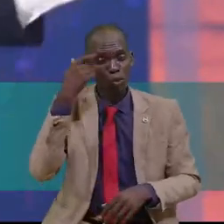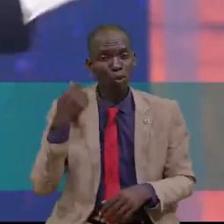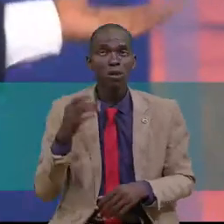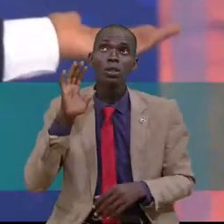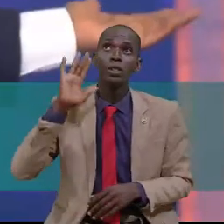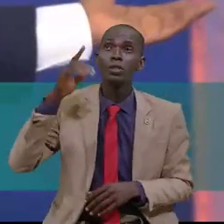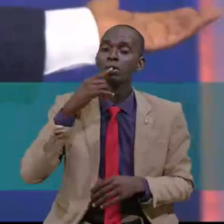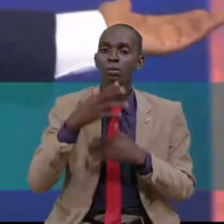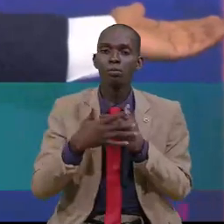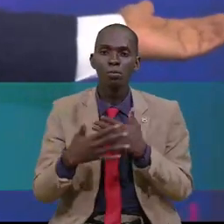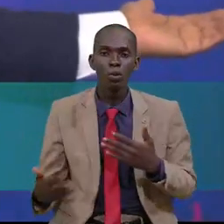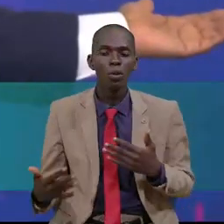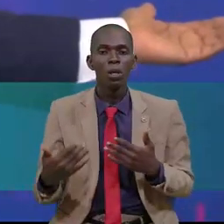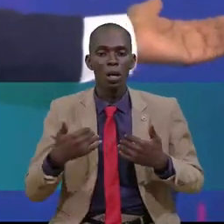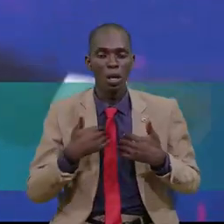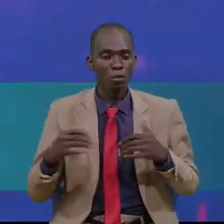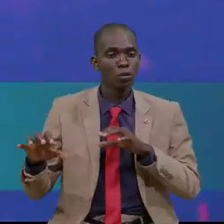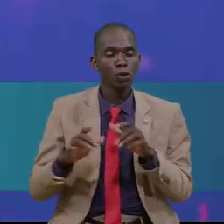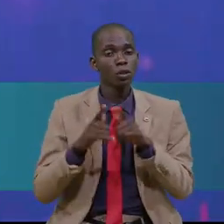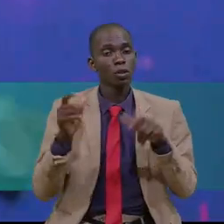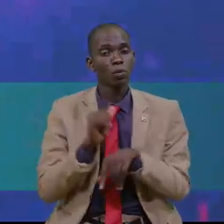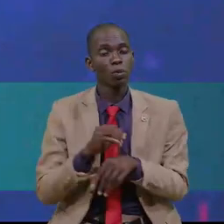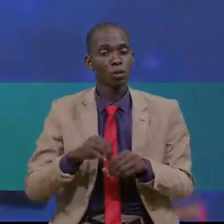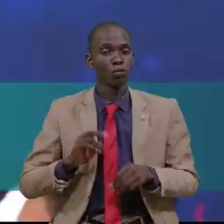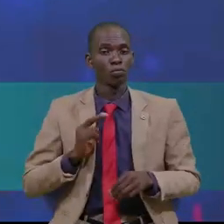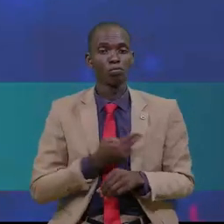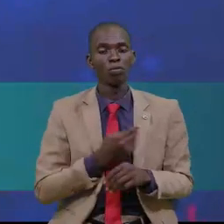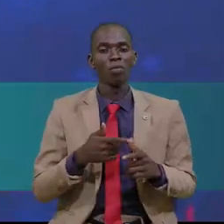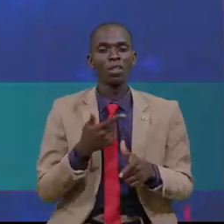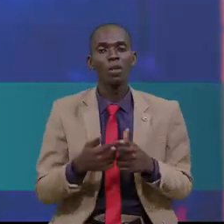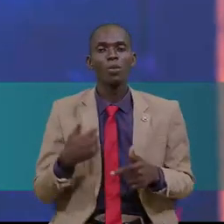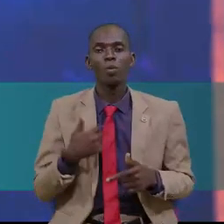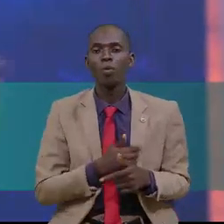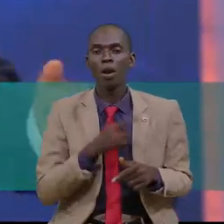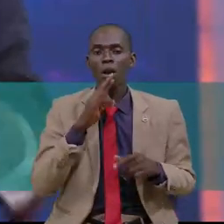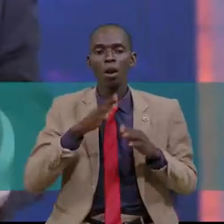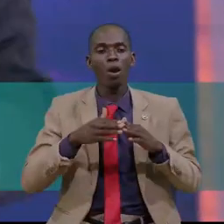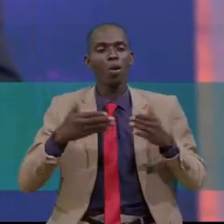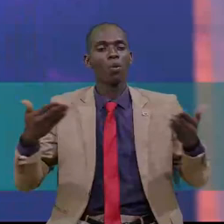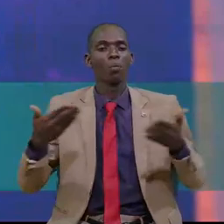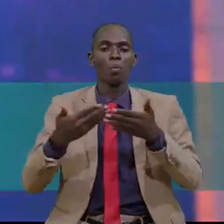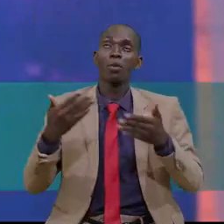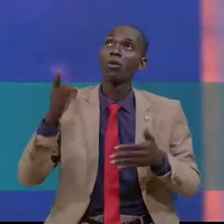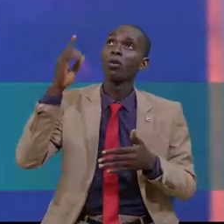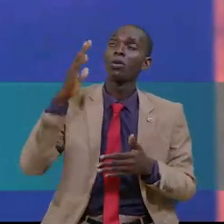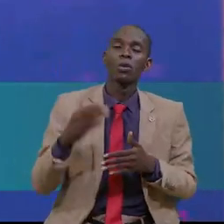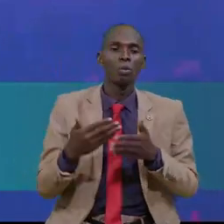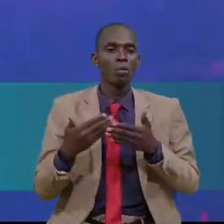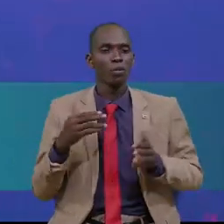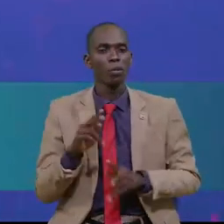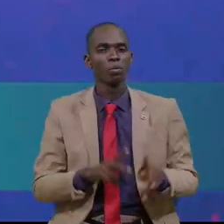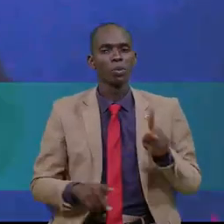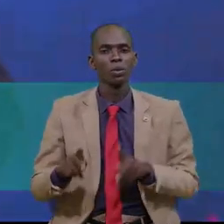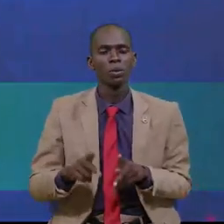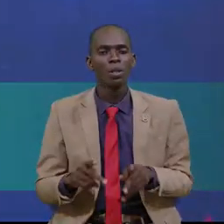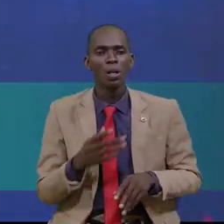énergisé par le sang. À cause de ce que son sang a fait, nous sommes ouverts devant Dieu. Ouvert devant les gens. Tu ne